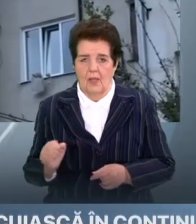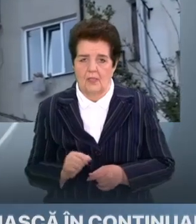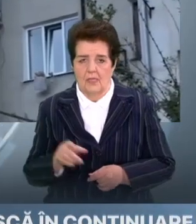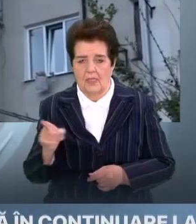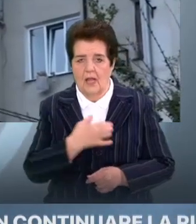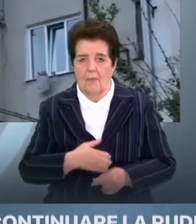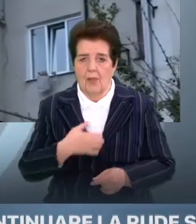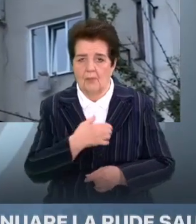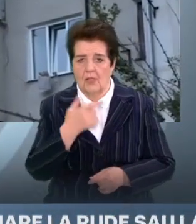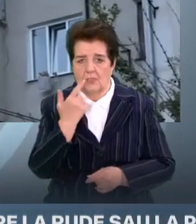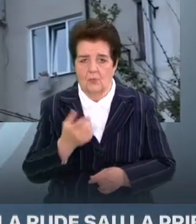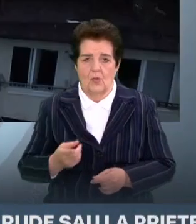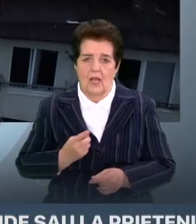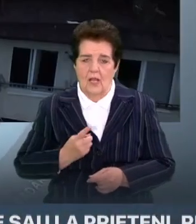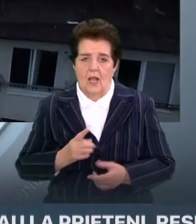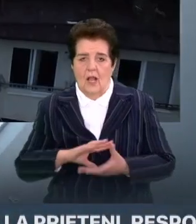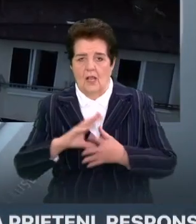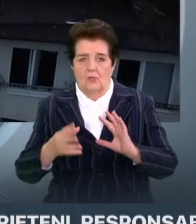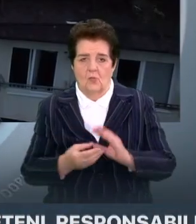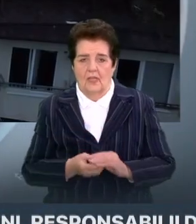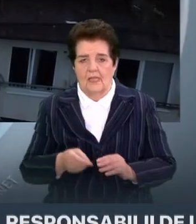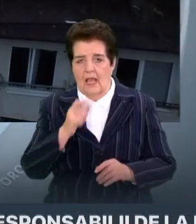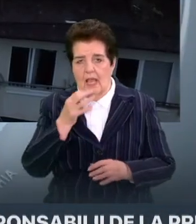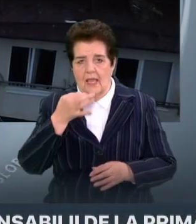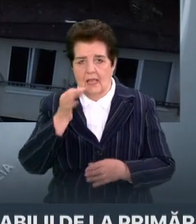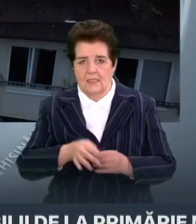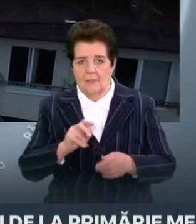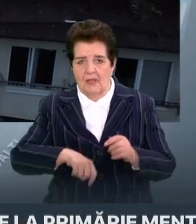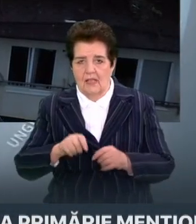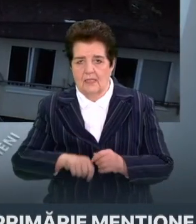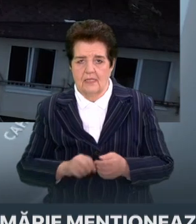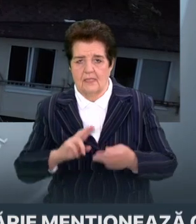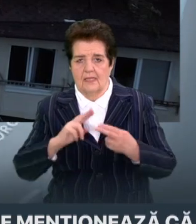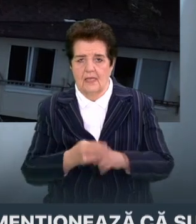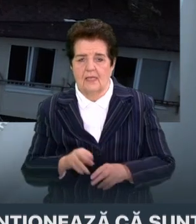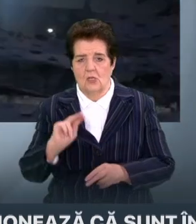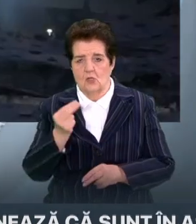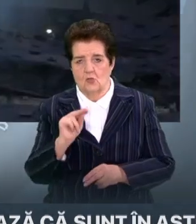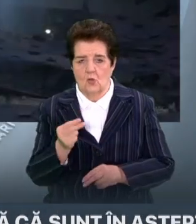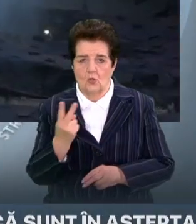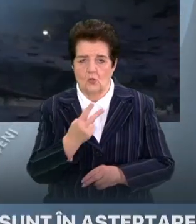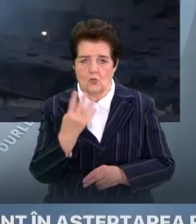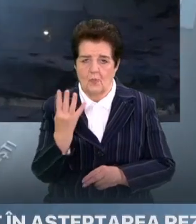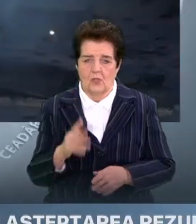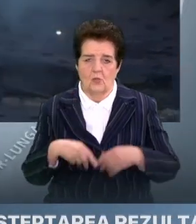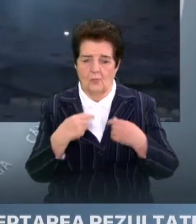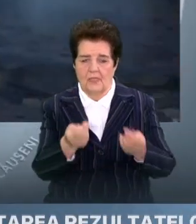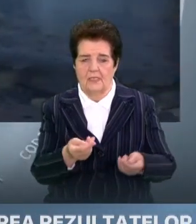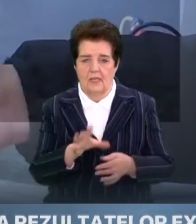că sunt în așteptarea rezultatelor expertizei tehnice, care urmează să fie prezentată joi, 24 octombrie.